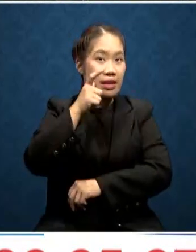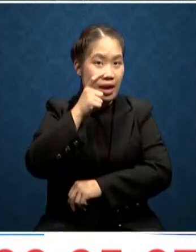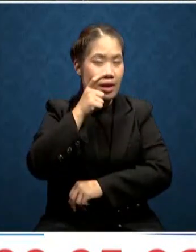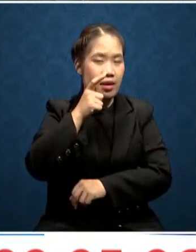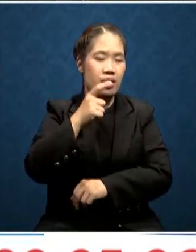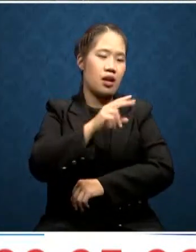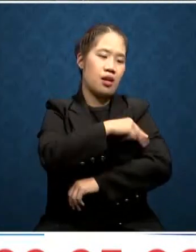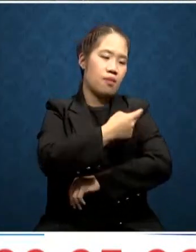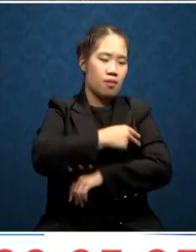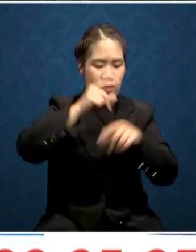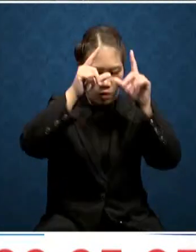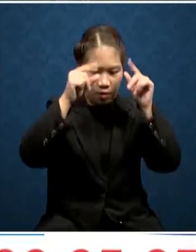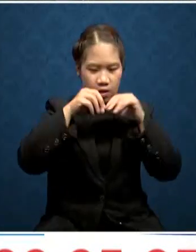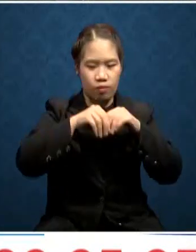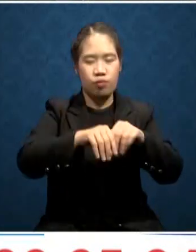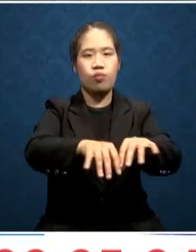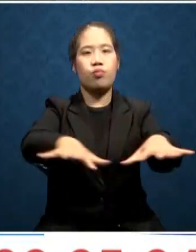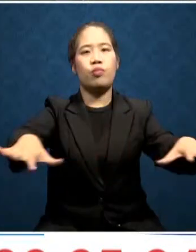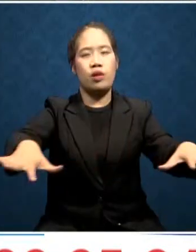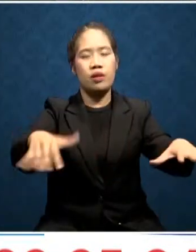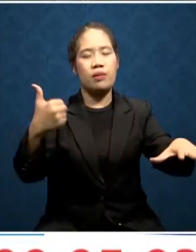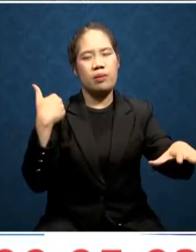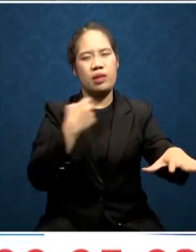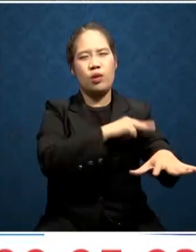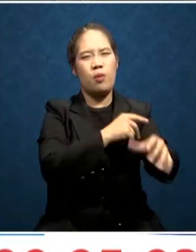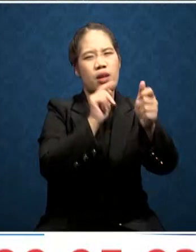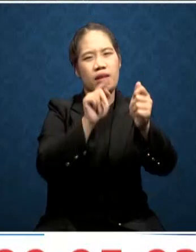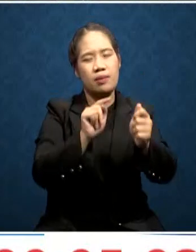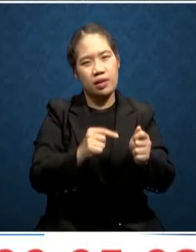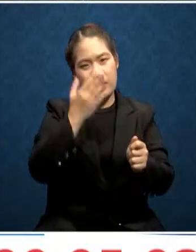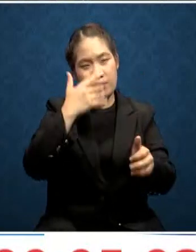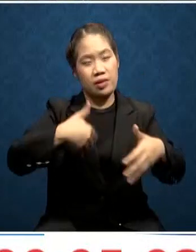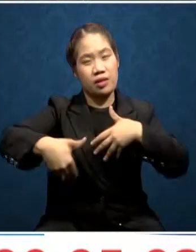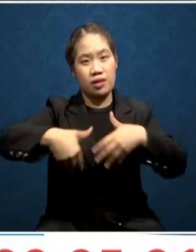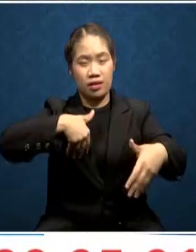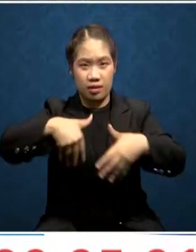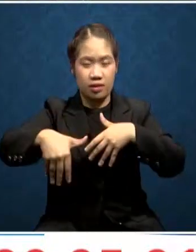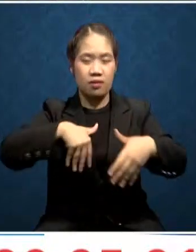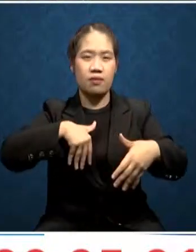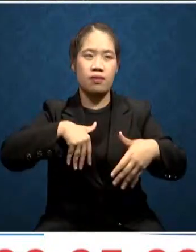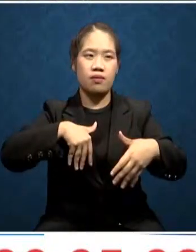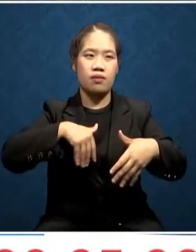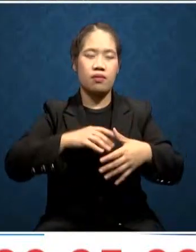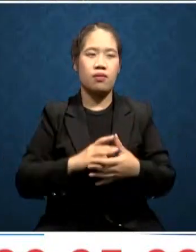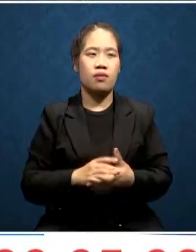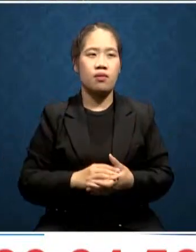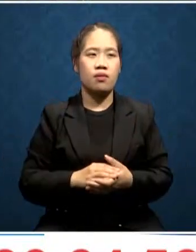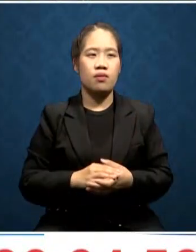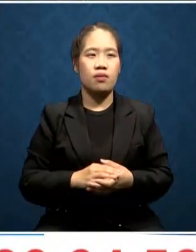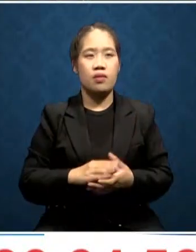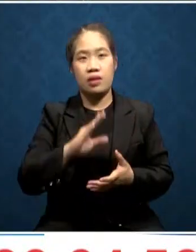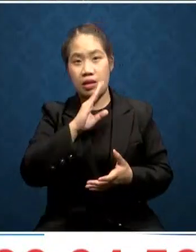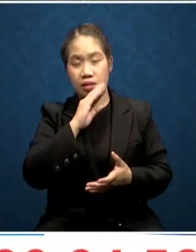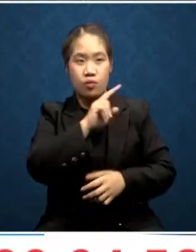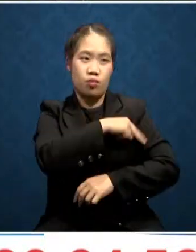สู่โรงพยาบาลอำเภอบ้างเพราะว่าโรงพยาบาลอำเภอประชากรก็จะถ้าเกิดมันมีหมออยู่